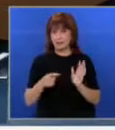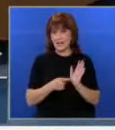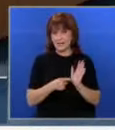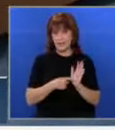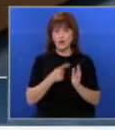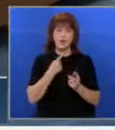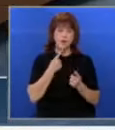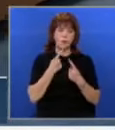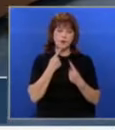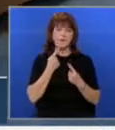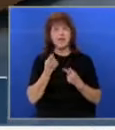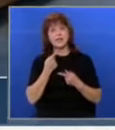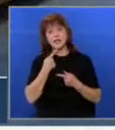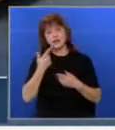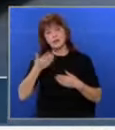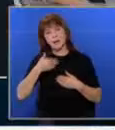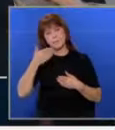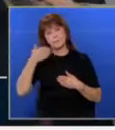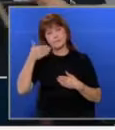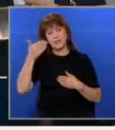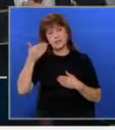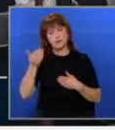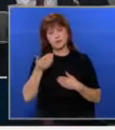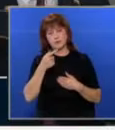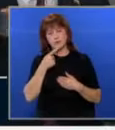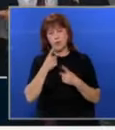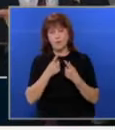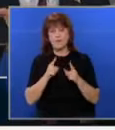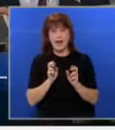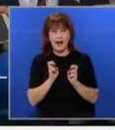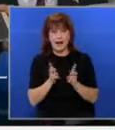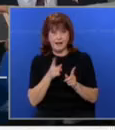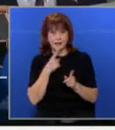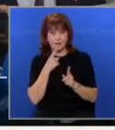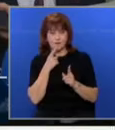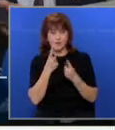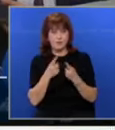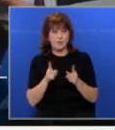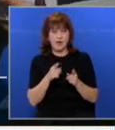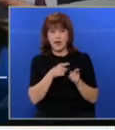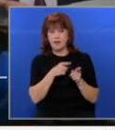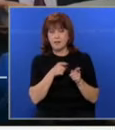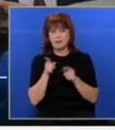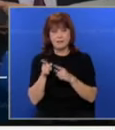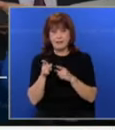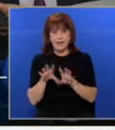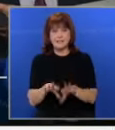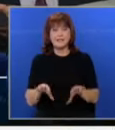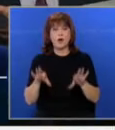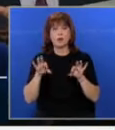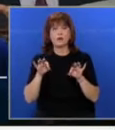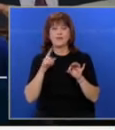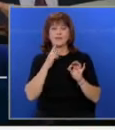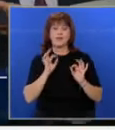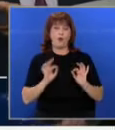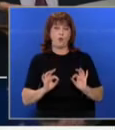като условие за разговори за бъдещо управление. Как да говорим за управление, като те са готови заради комфорта